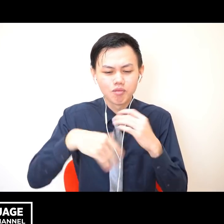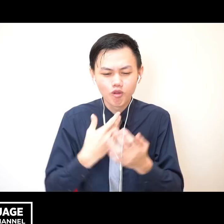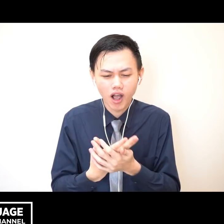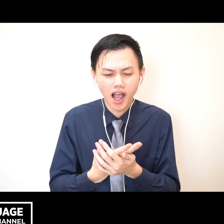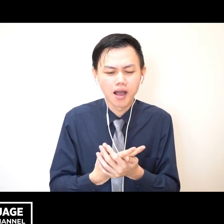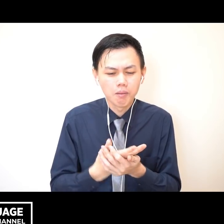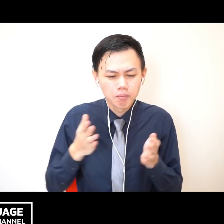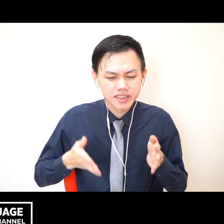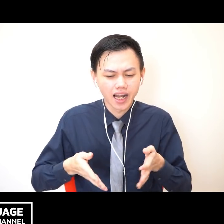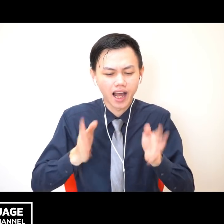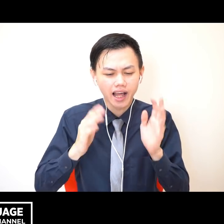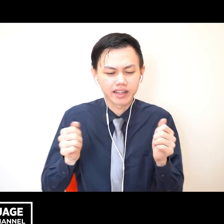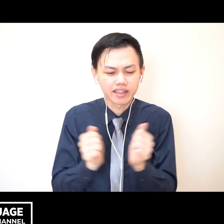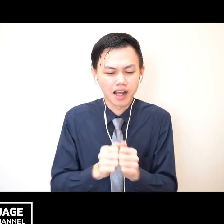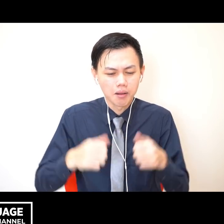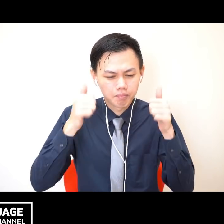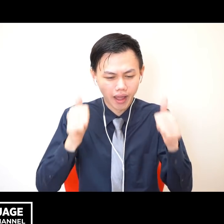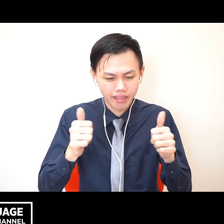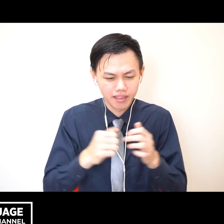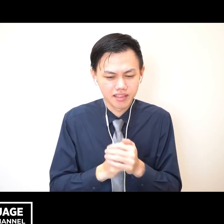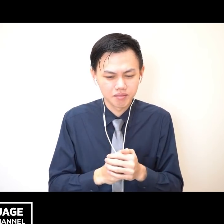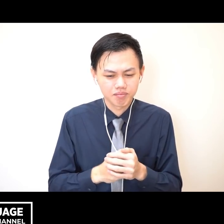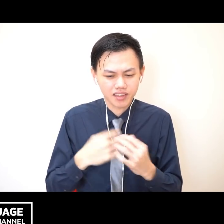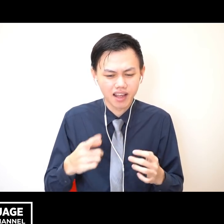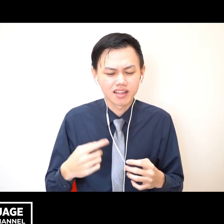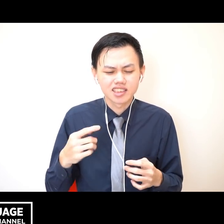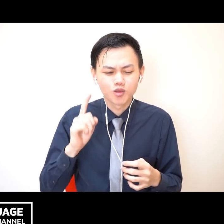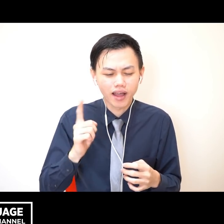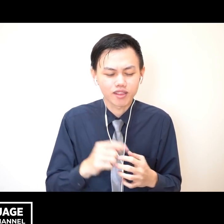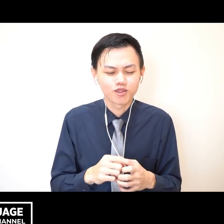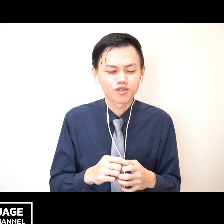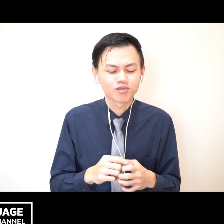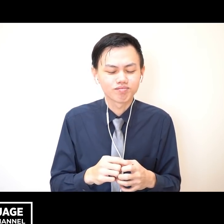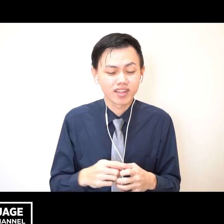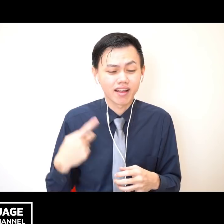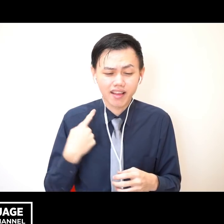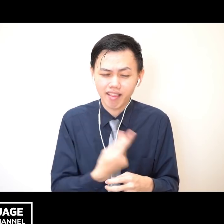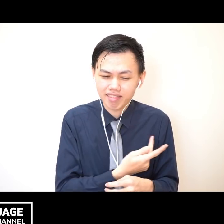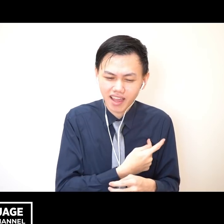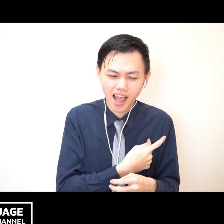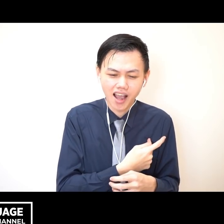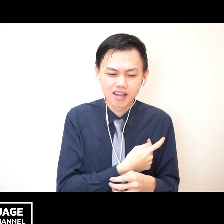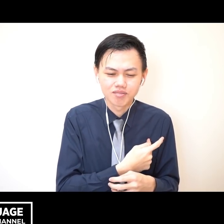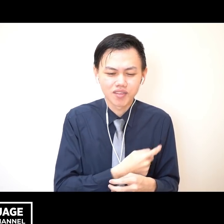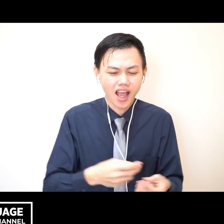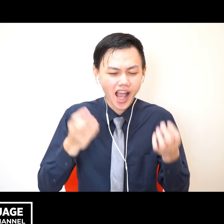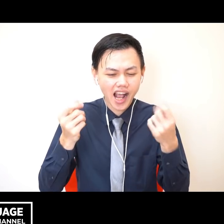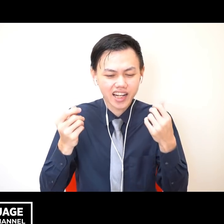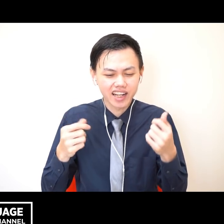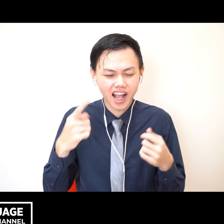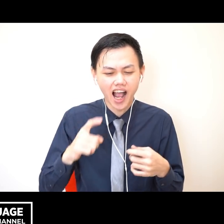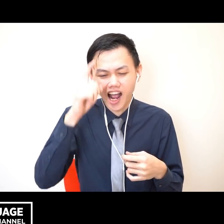Ada sesuatu yang harus kita lakukan dan ada harga yang harus kita bayar. Dan perhatikan ini, orang yang